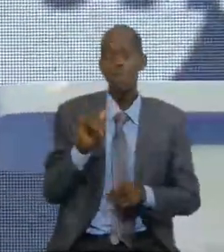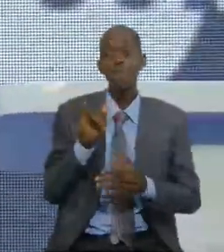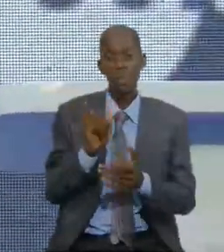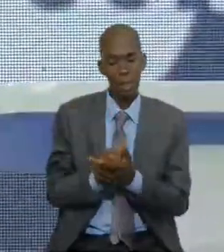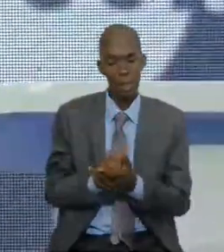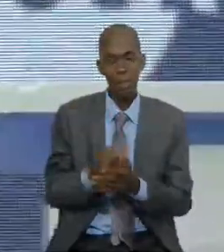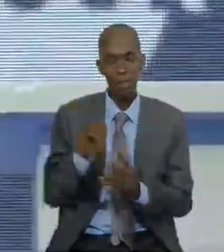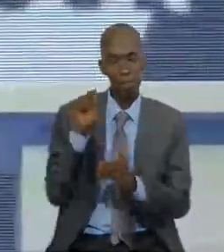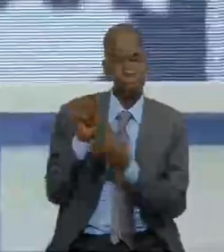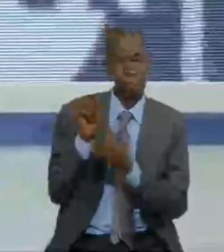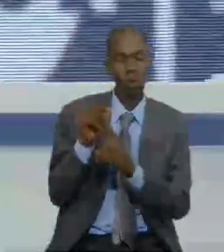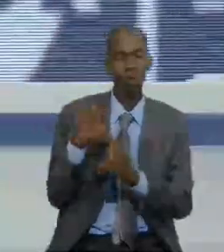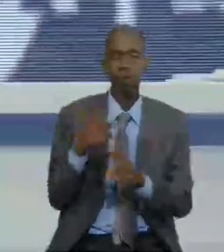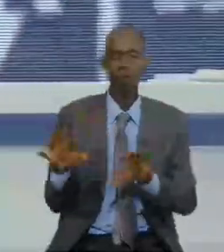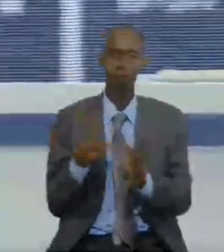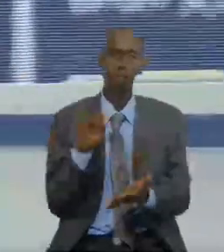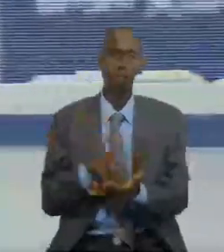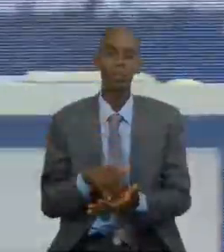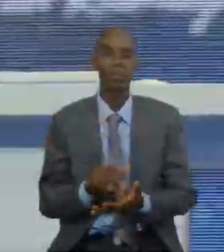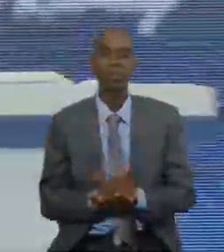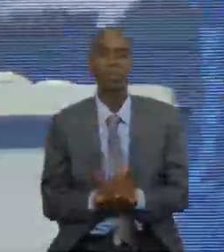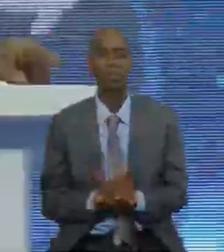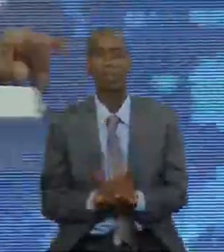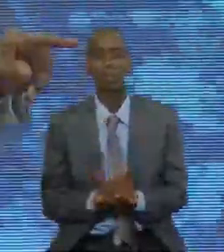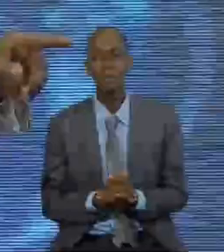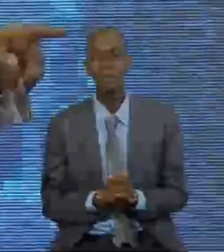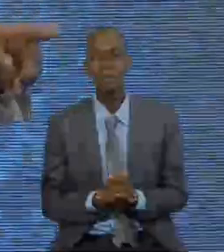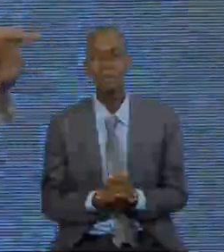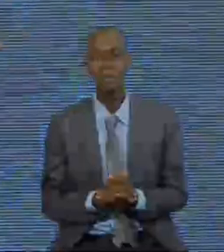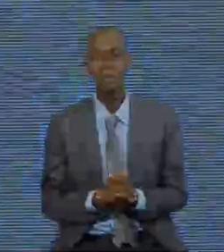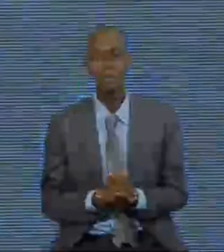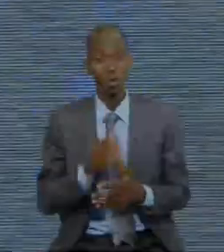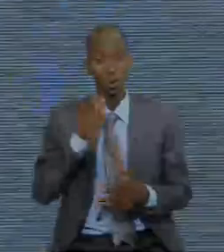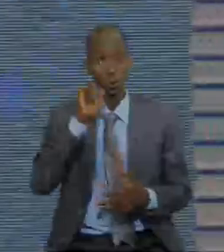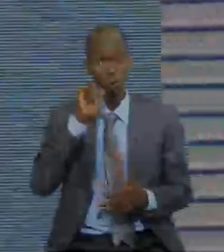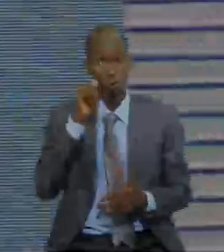même si on disait je ne le ferai plus exactement ce qu'on faisait